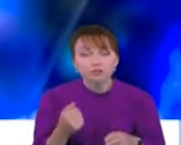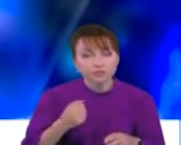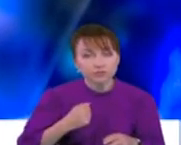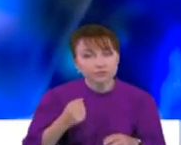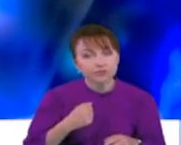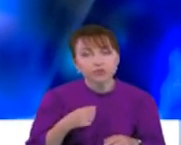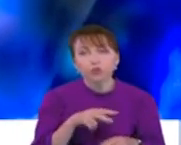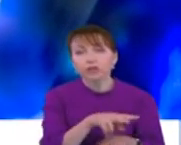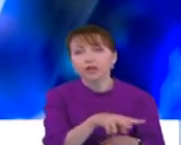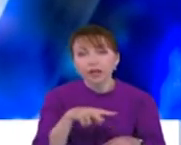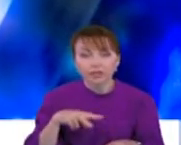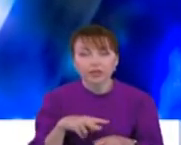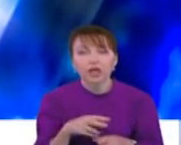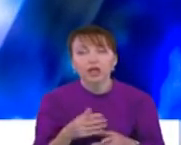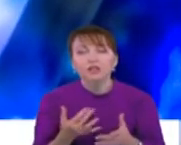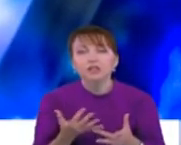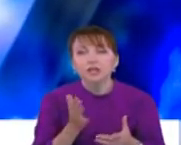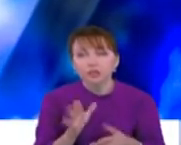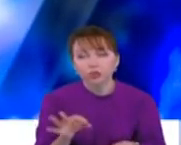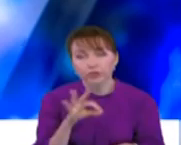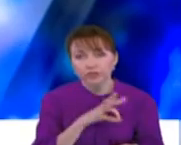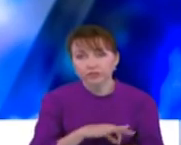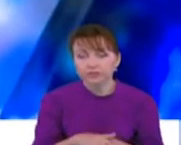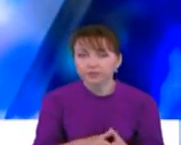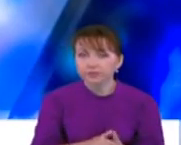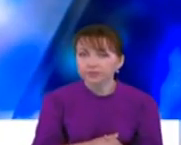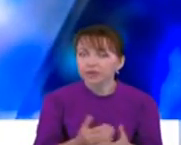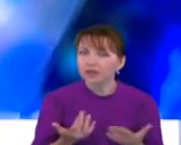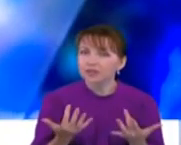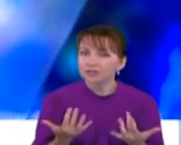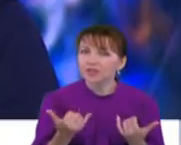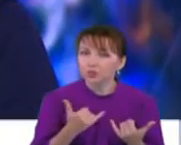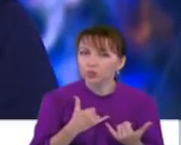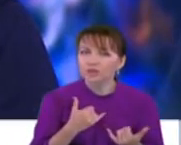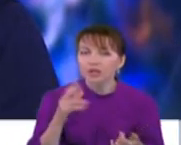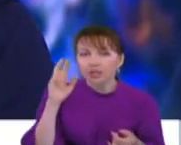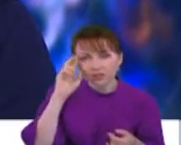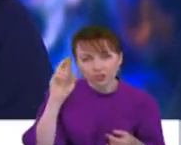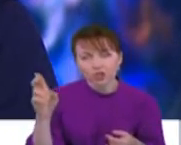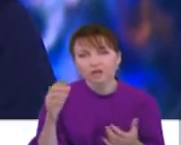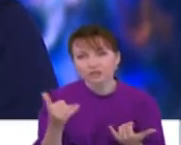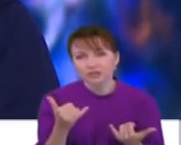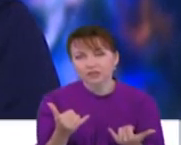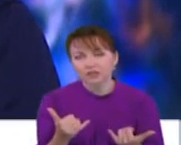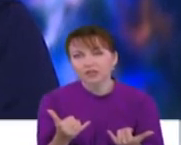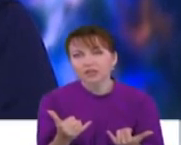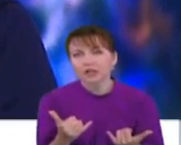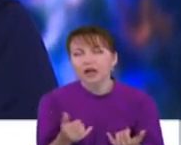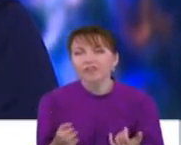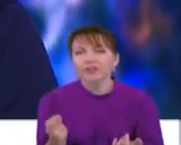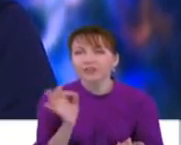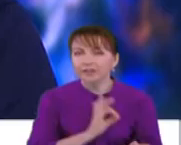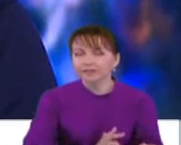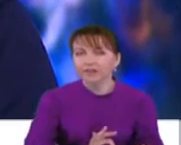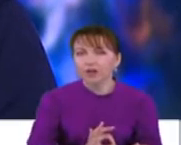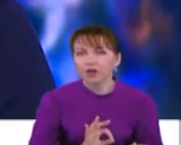наскільки вона буде ефективною, теж залежить. А наскільки нас держава зараз, ну, на тлі всіх скандалів, там, можливо, але наскільки вона ефективна в